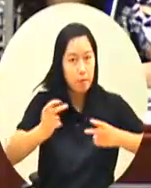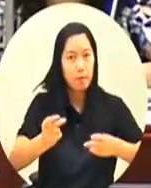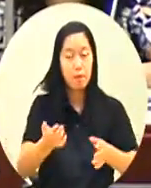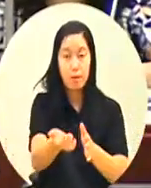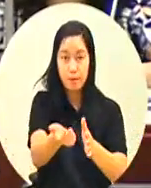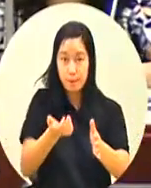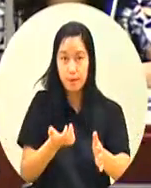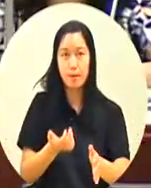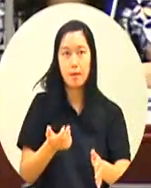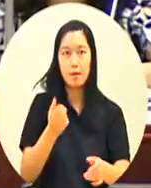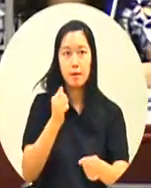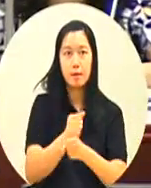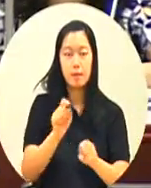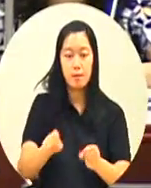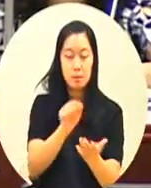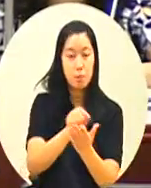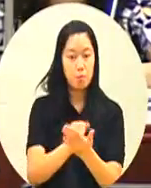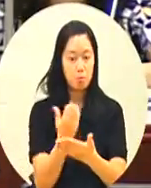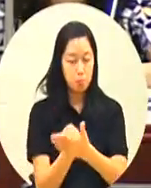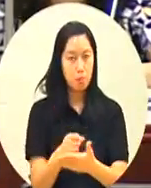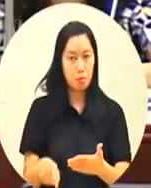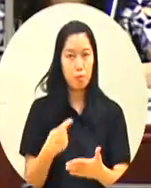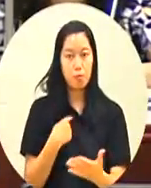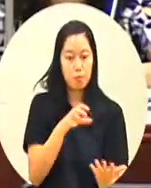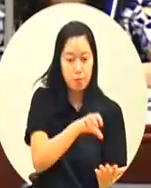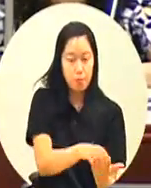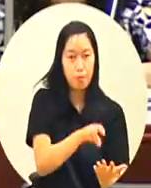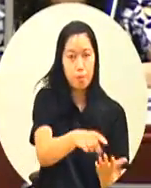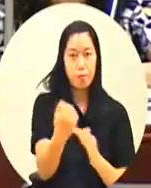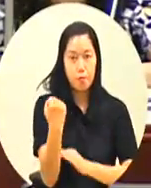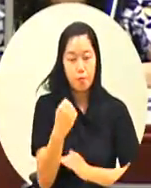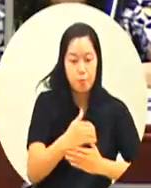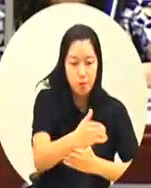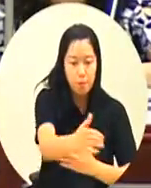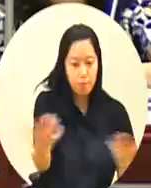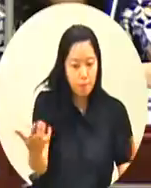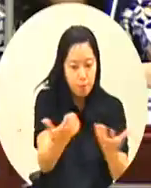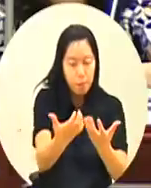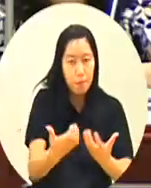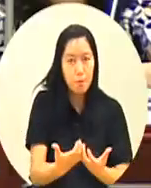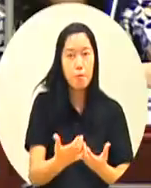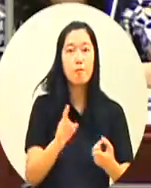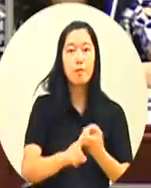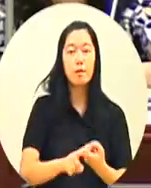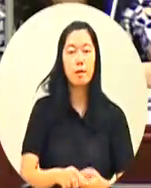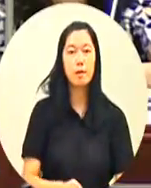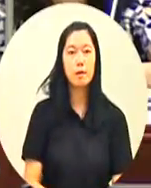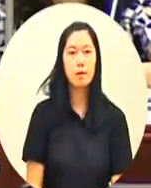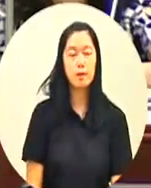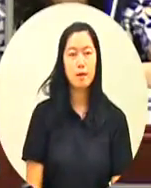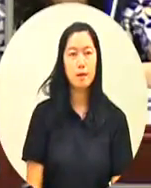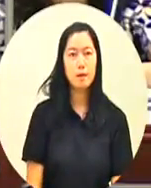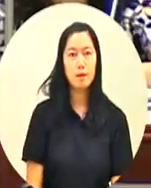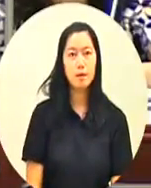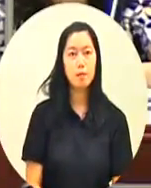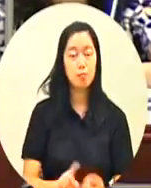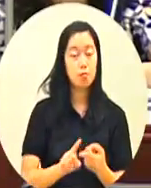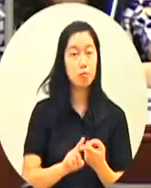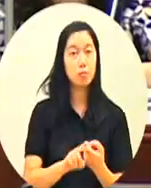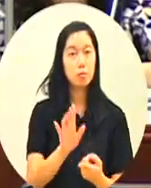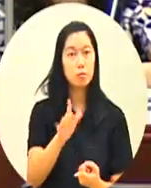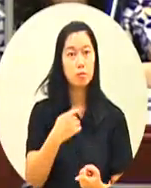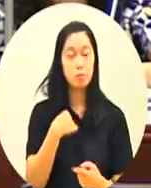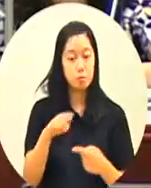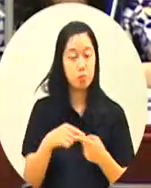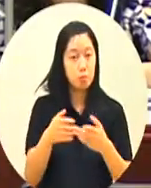前，先把记录留下来，来证明我们努力有成绩。我觉得这个事情倒是很有趣，我们应该